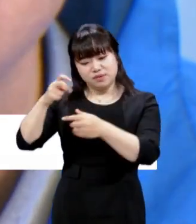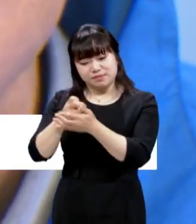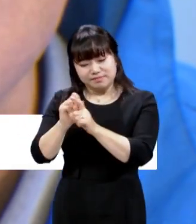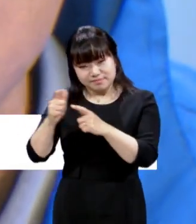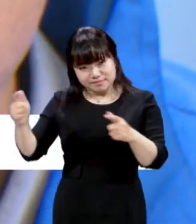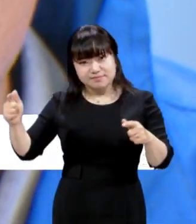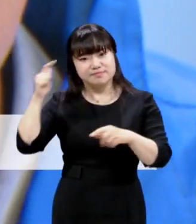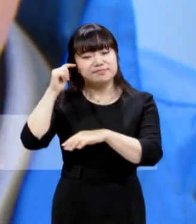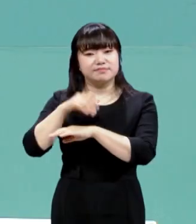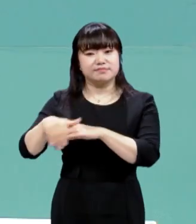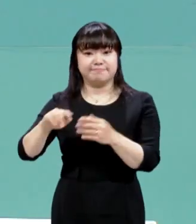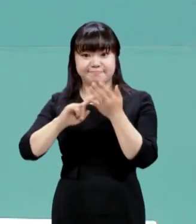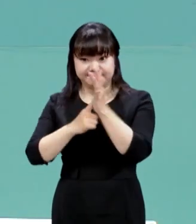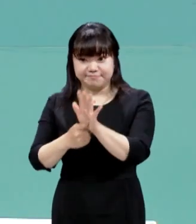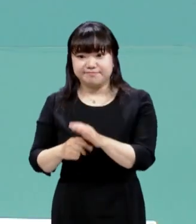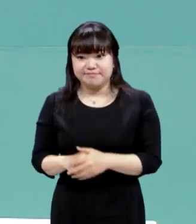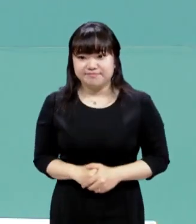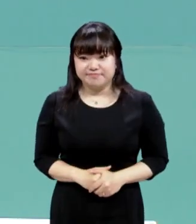밝혔습니다